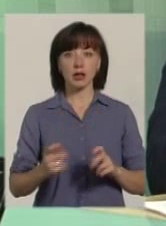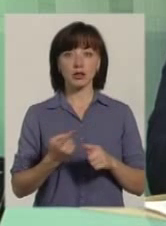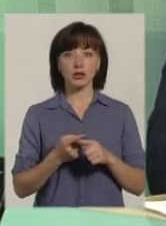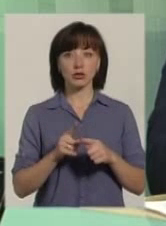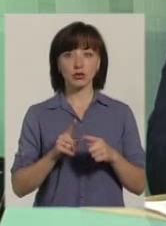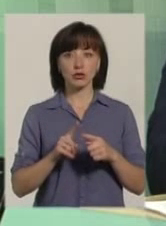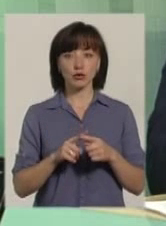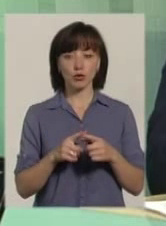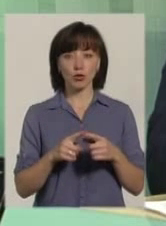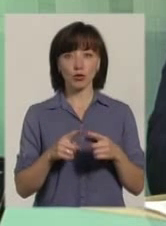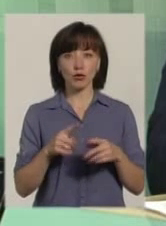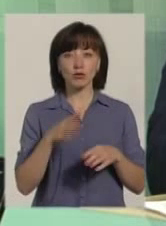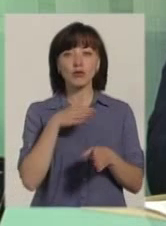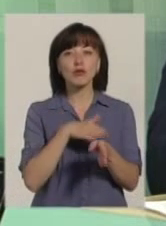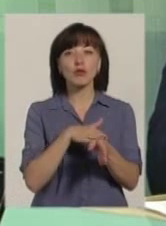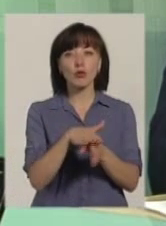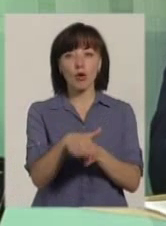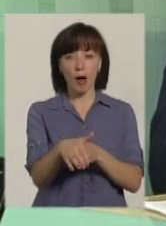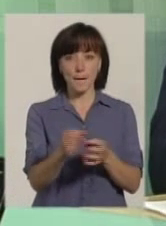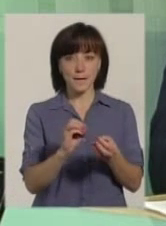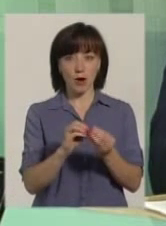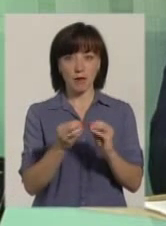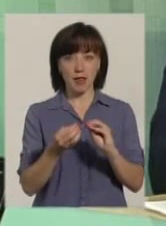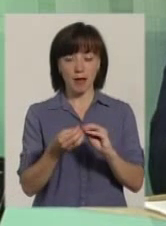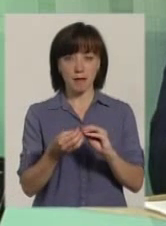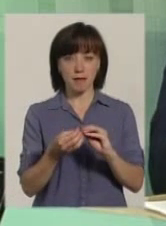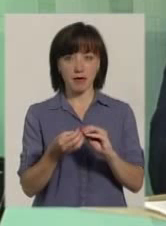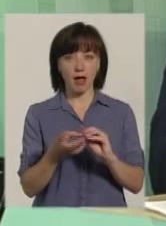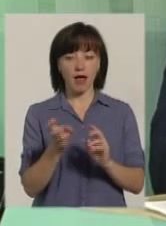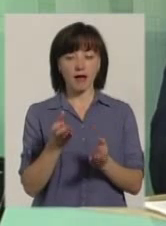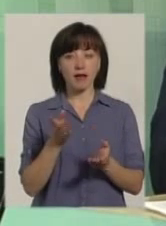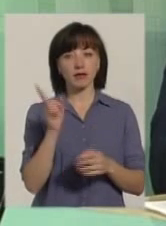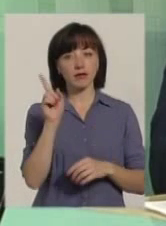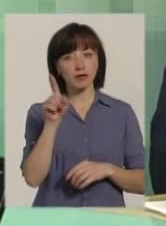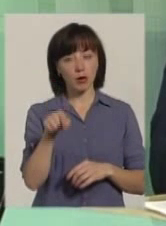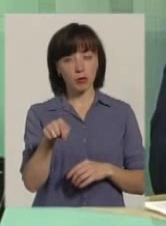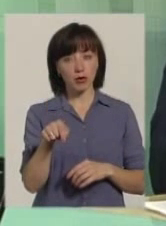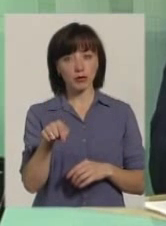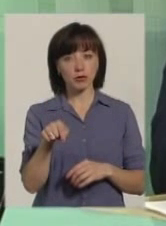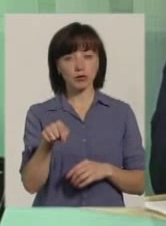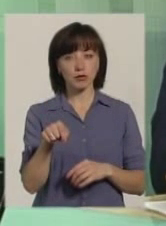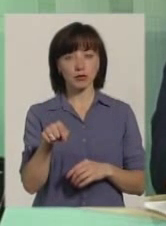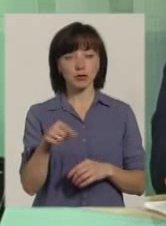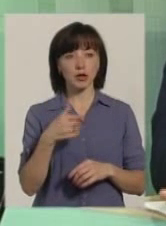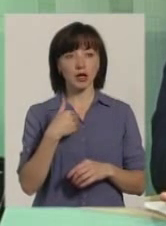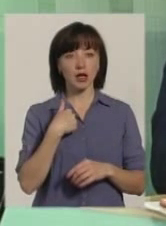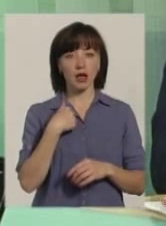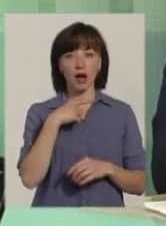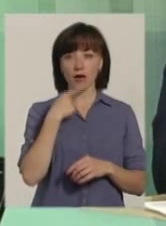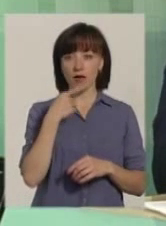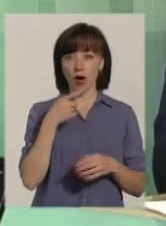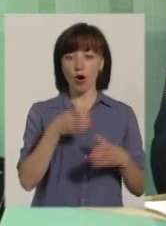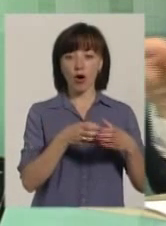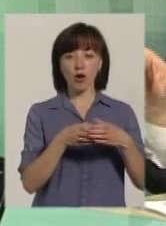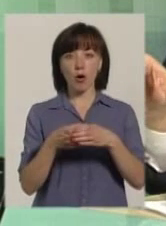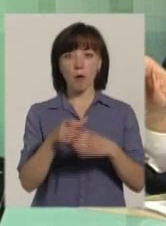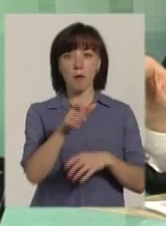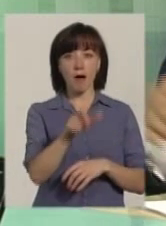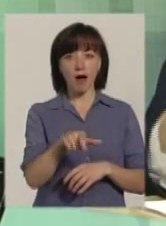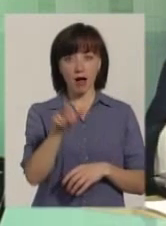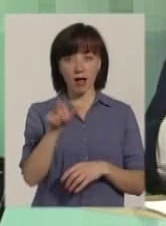клубка проблем, який виникає з цим, в напрямку те, що я називаю громада, буде приймати